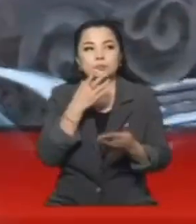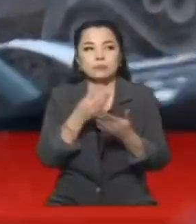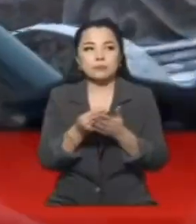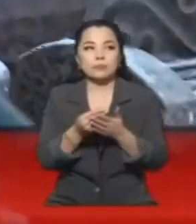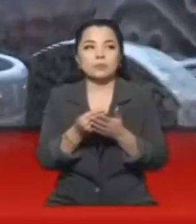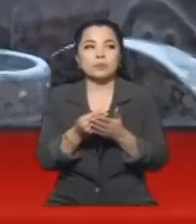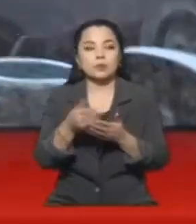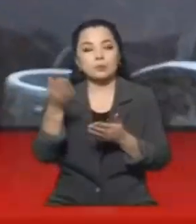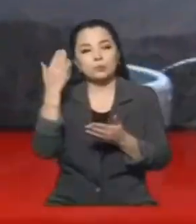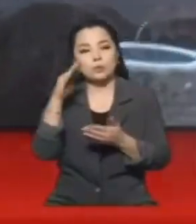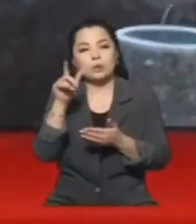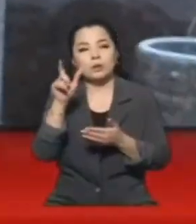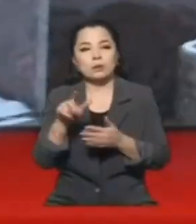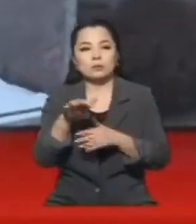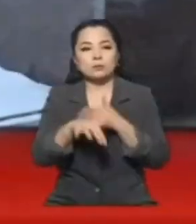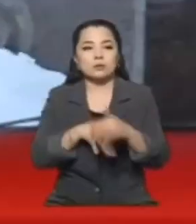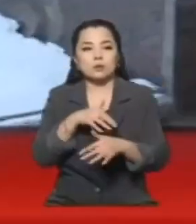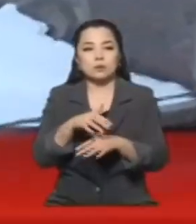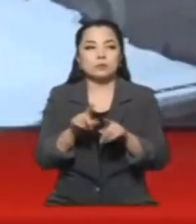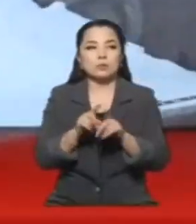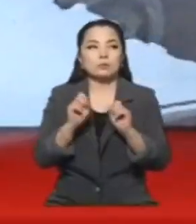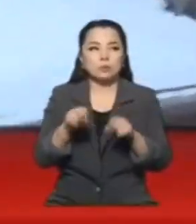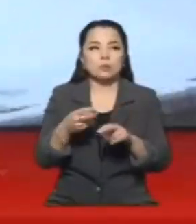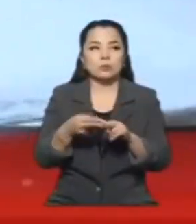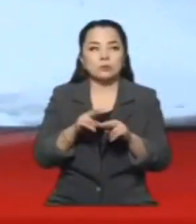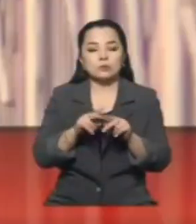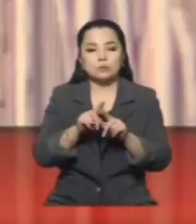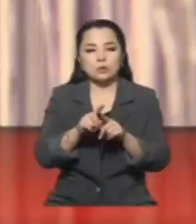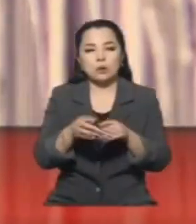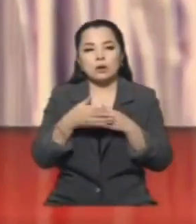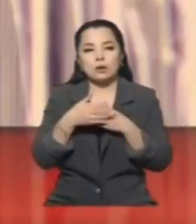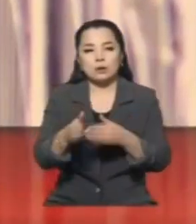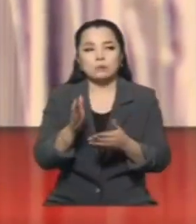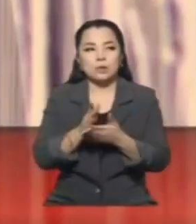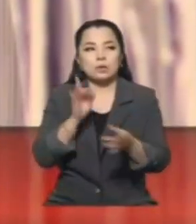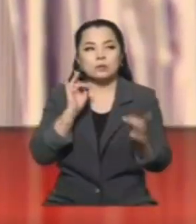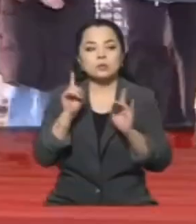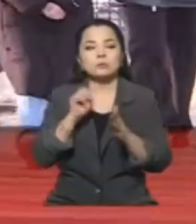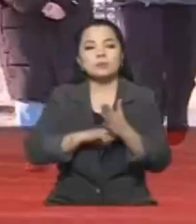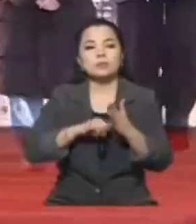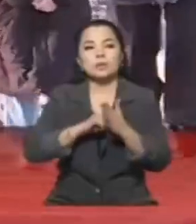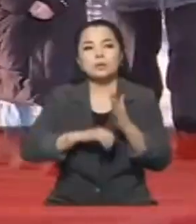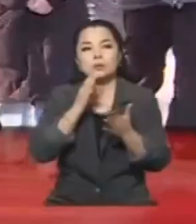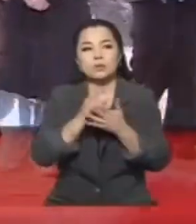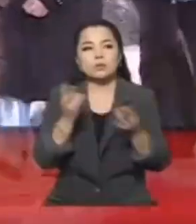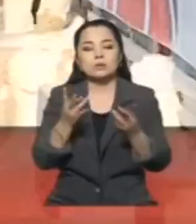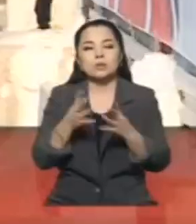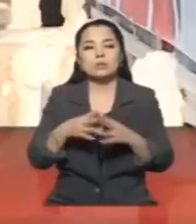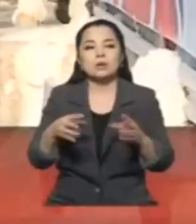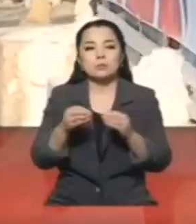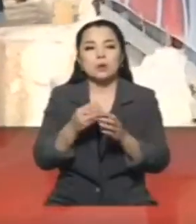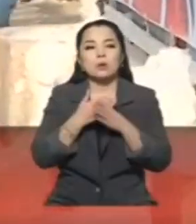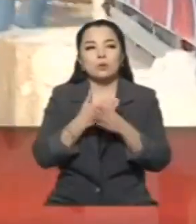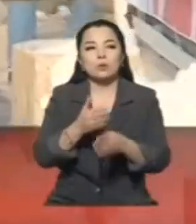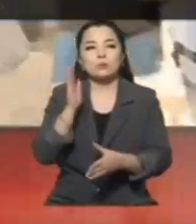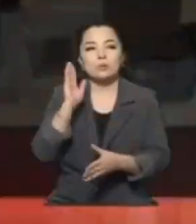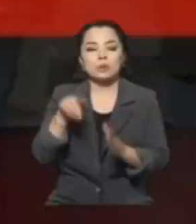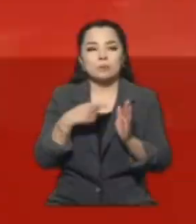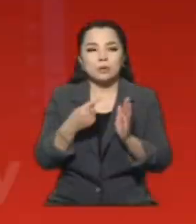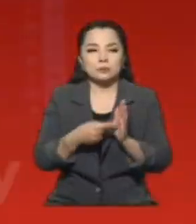қалай, бүтін адамдар келуге мүмкін, олар аша салады. Дабыл қағуға не себеп? Мұқтаж отбасыларға қолдау бола